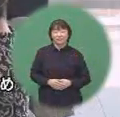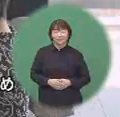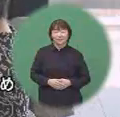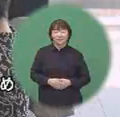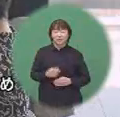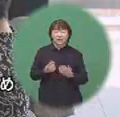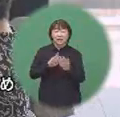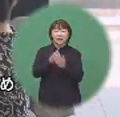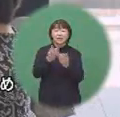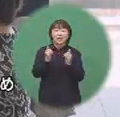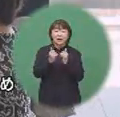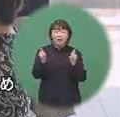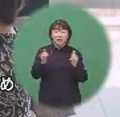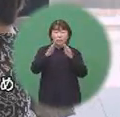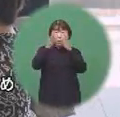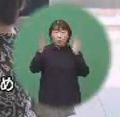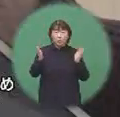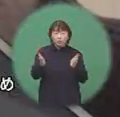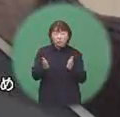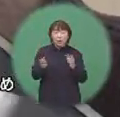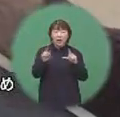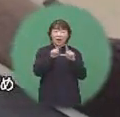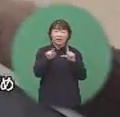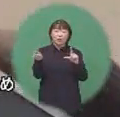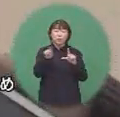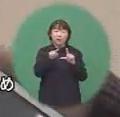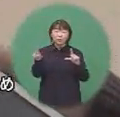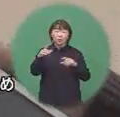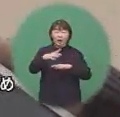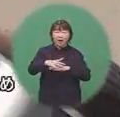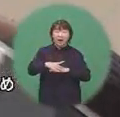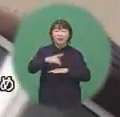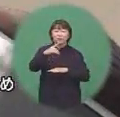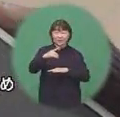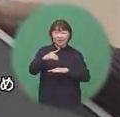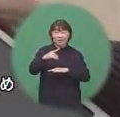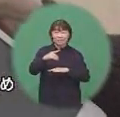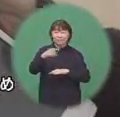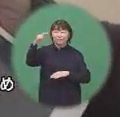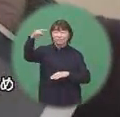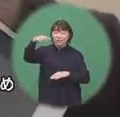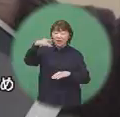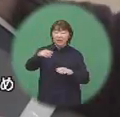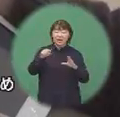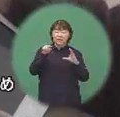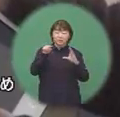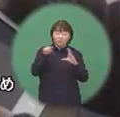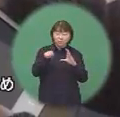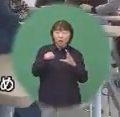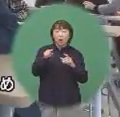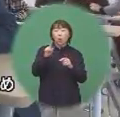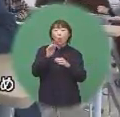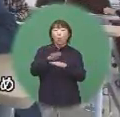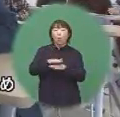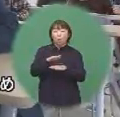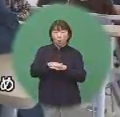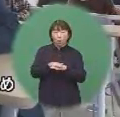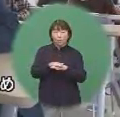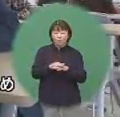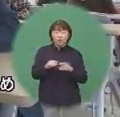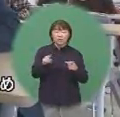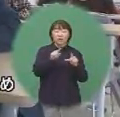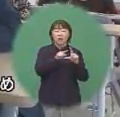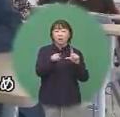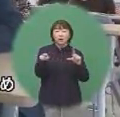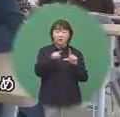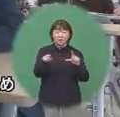ほとんどの参加者がタブレットを初めて操作するため、電源の入れ方や画面の操作方法など基